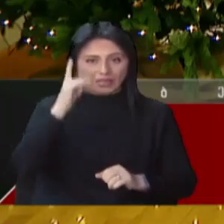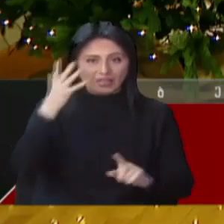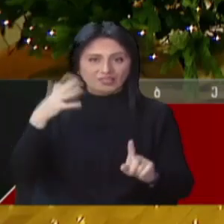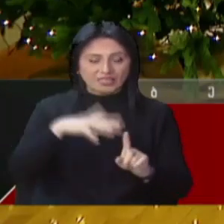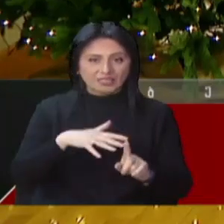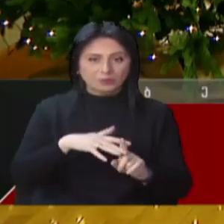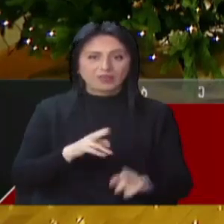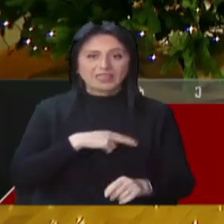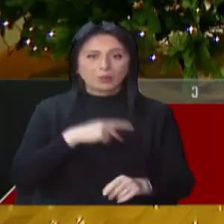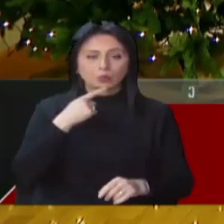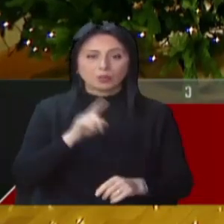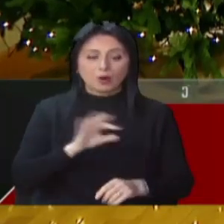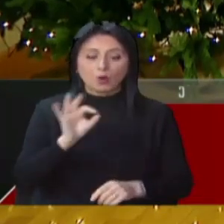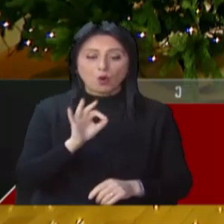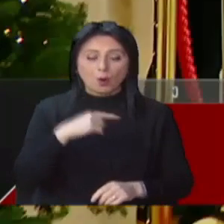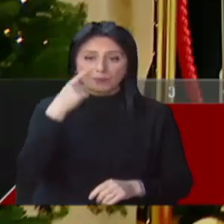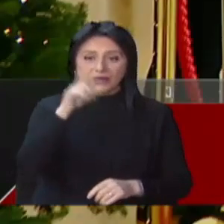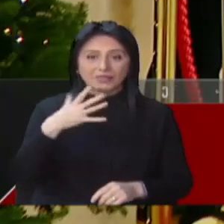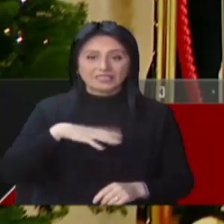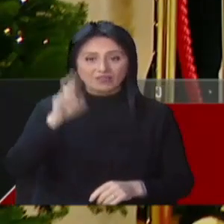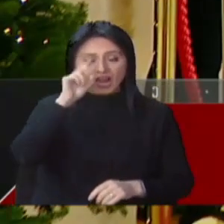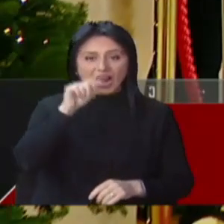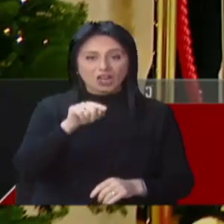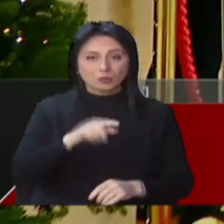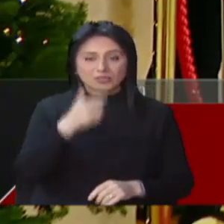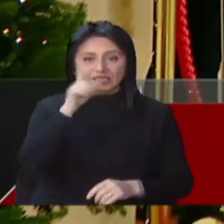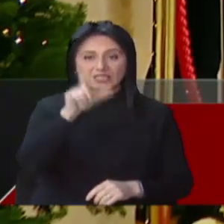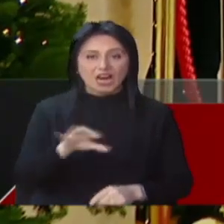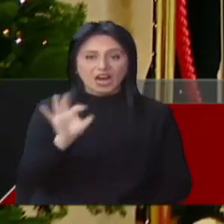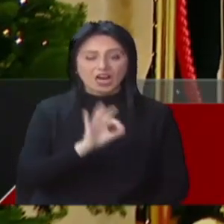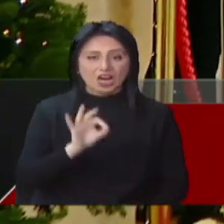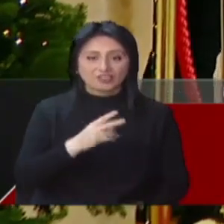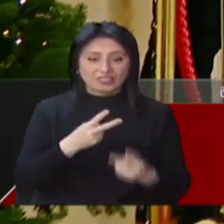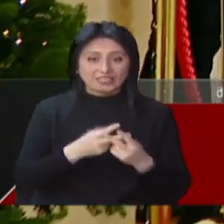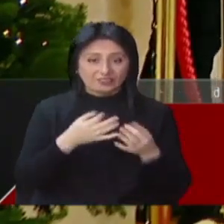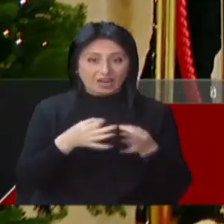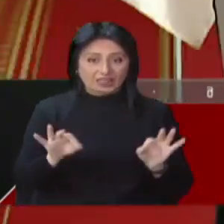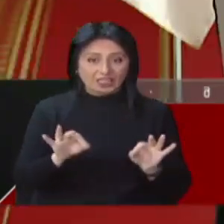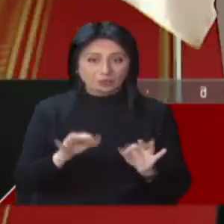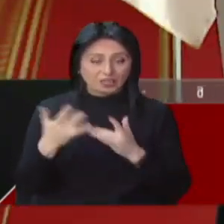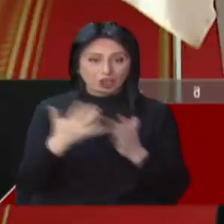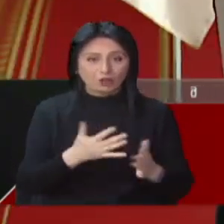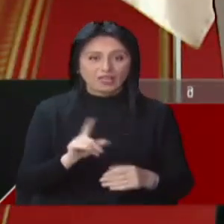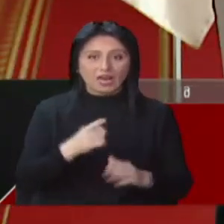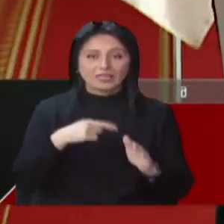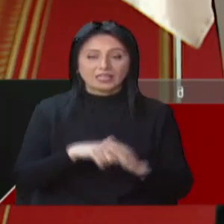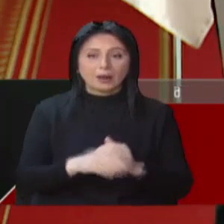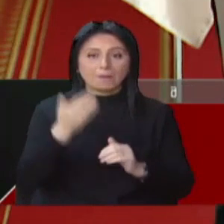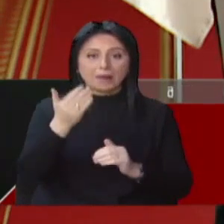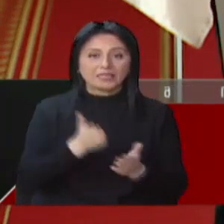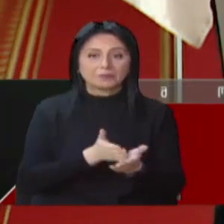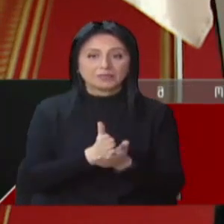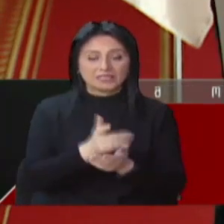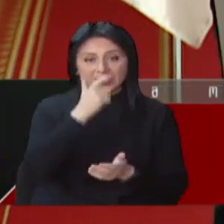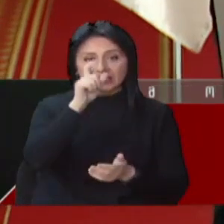eskhmien. Deputatis tkmit aghnichnuli pirobi sakartvelos khelisuplebisgan Mikhail Saakashvilis tsikhidan gatavisuplebas itkhoven, radgan mati